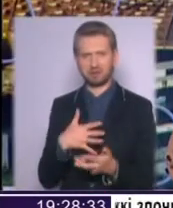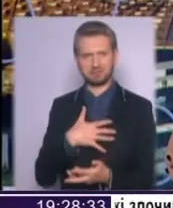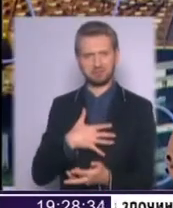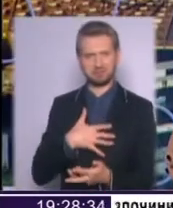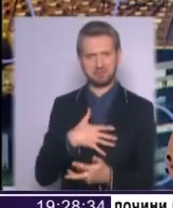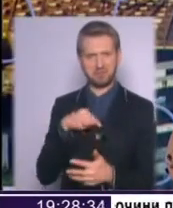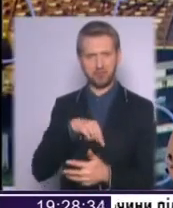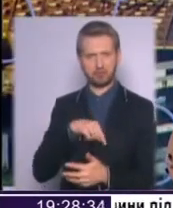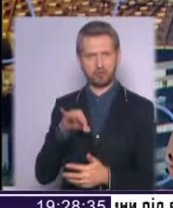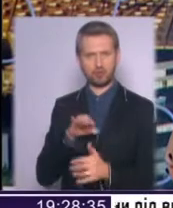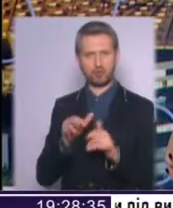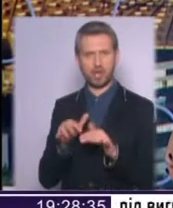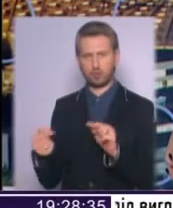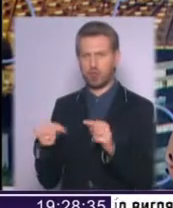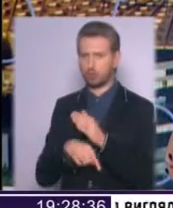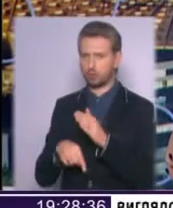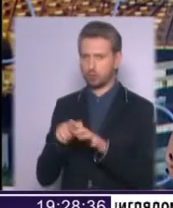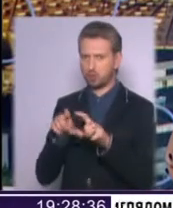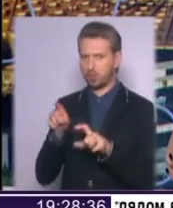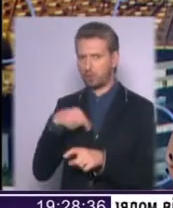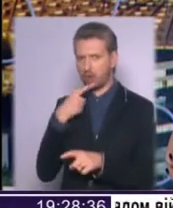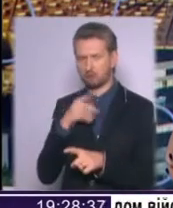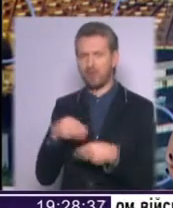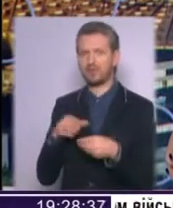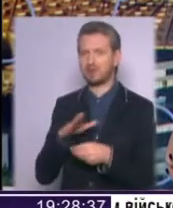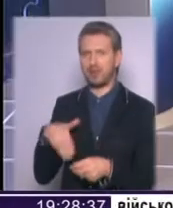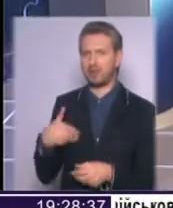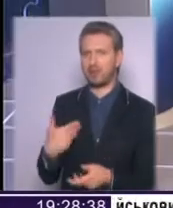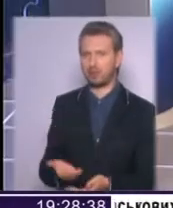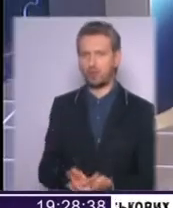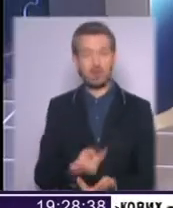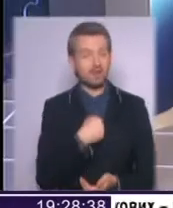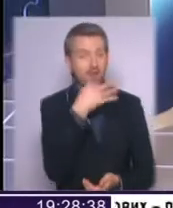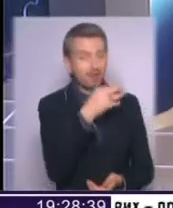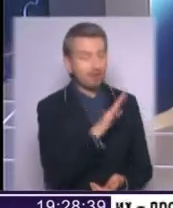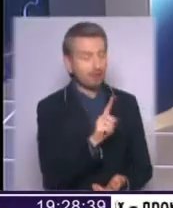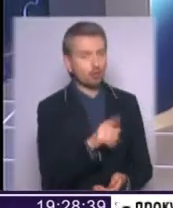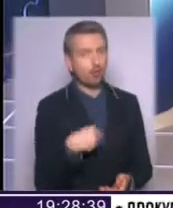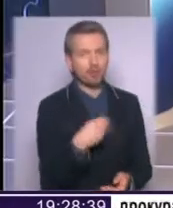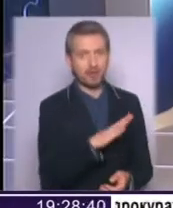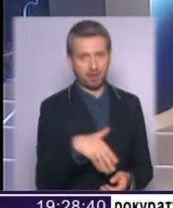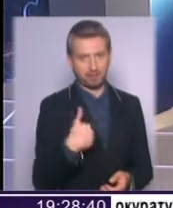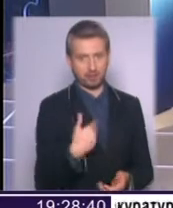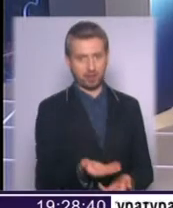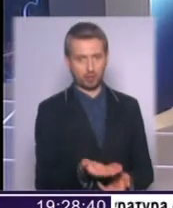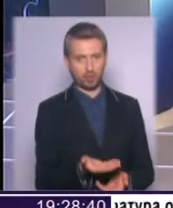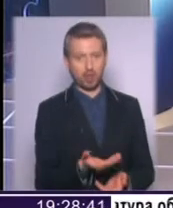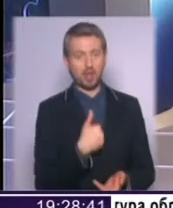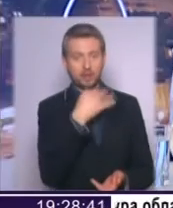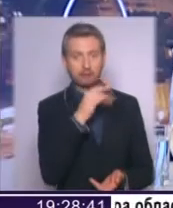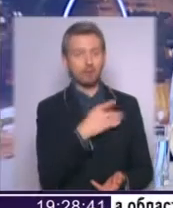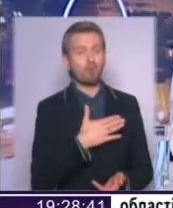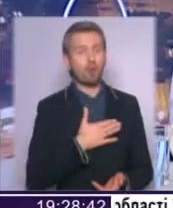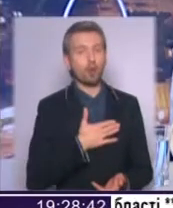щодо діяльності антикорупційного бюро? Ну, ви кажете, що не дасть ефект. Я не сказав, що не дасть ефекту. Я сказав, що моє бачення,